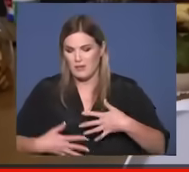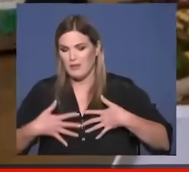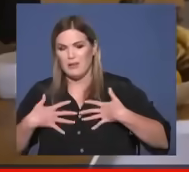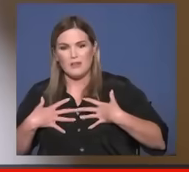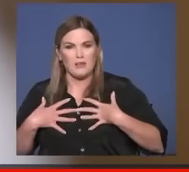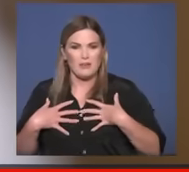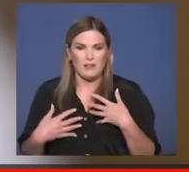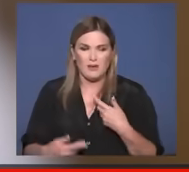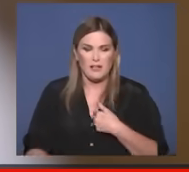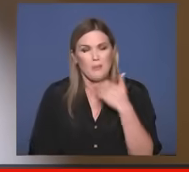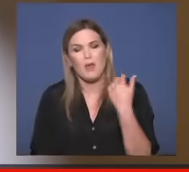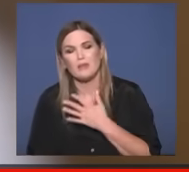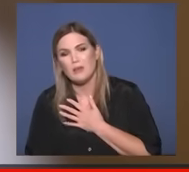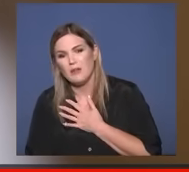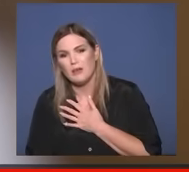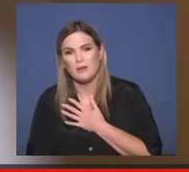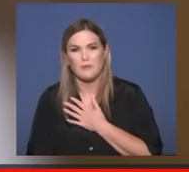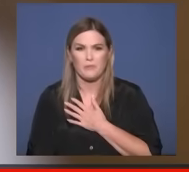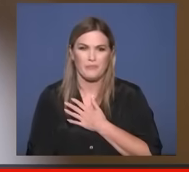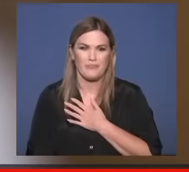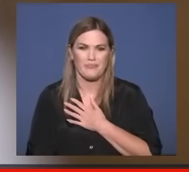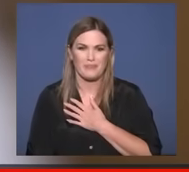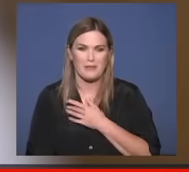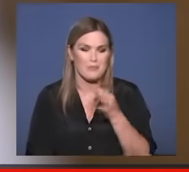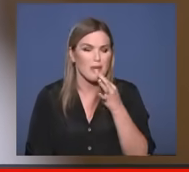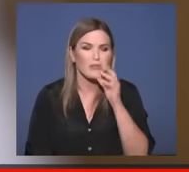אני מת. בת 3.5.